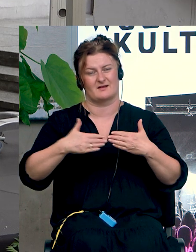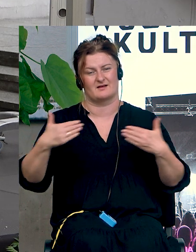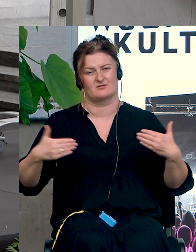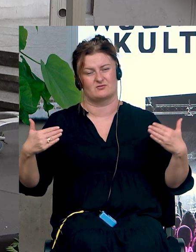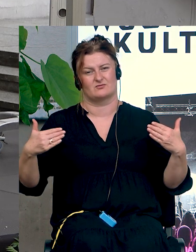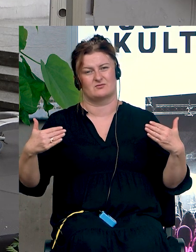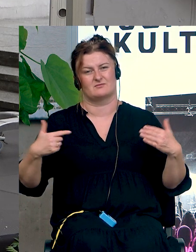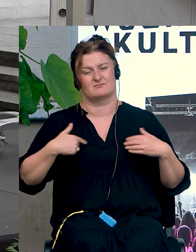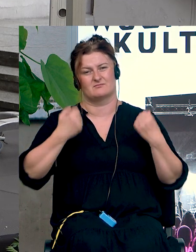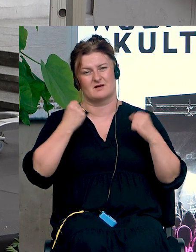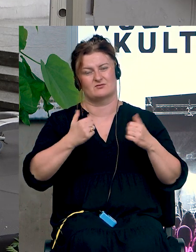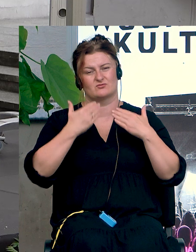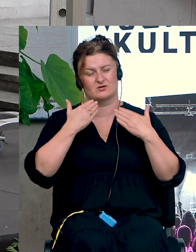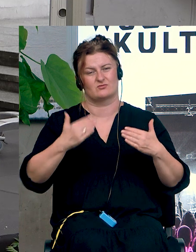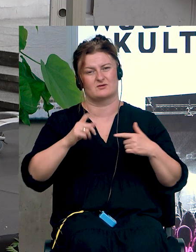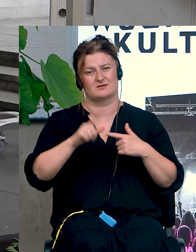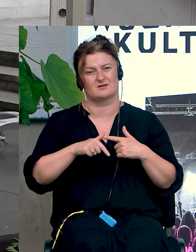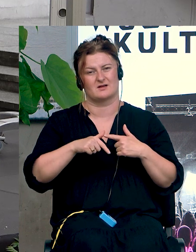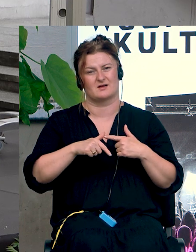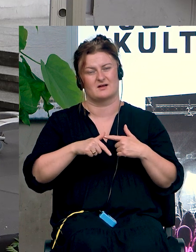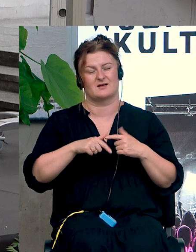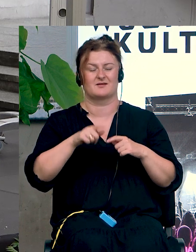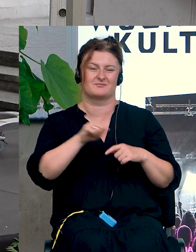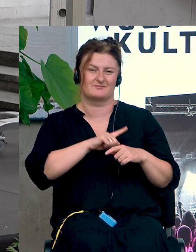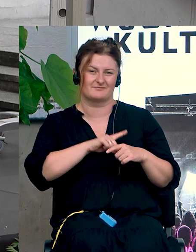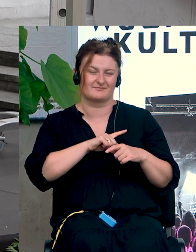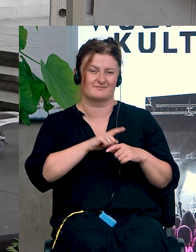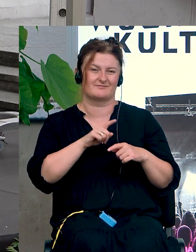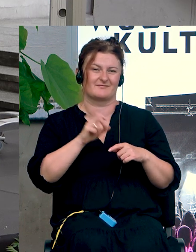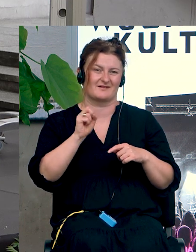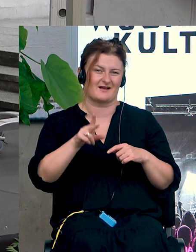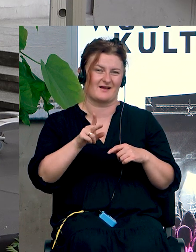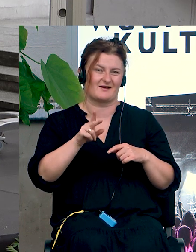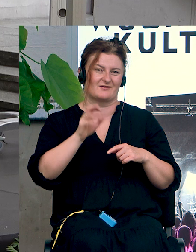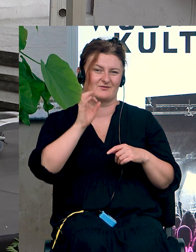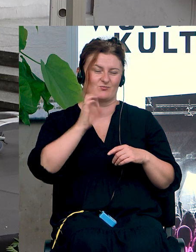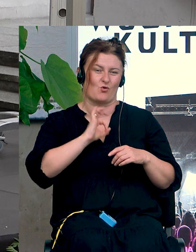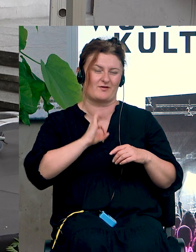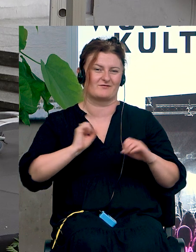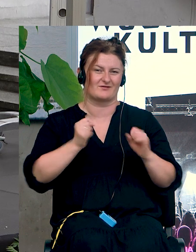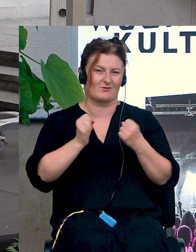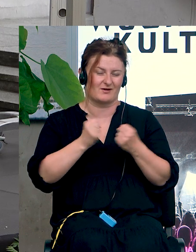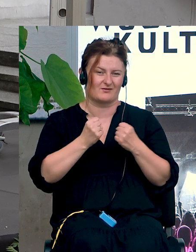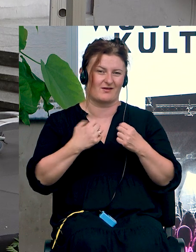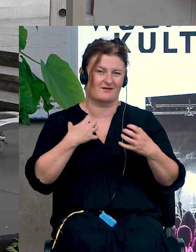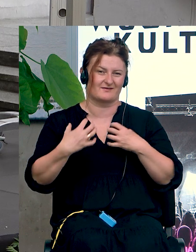таке давнє відстеження моєї діяльності. І